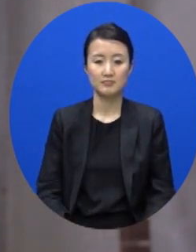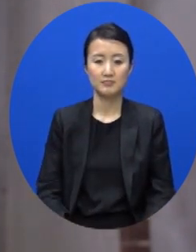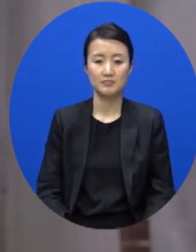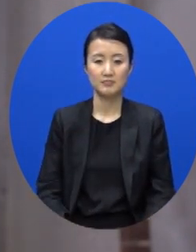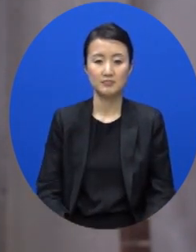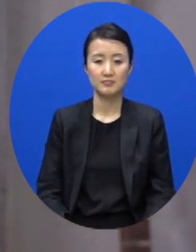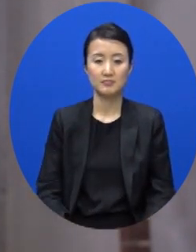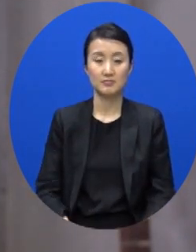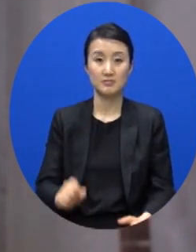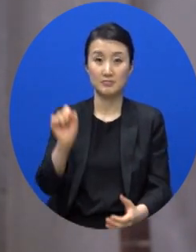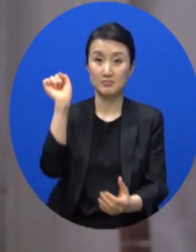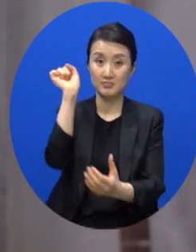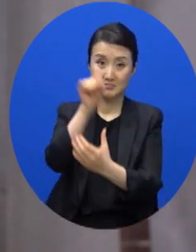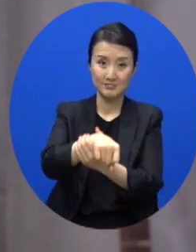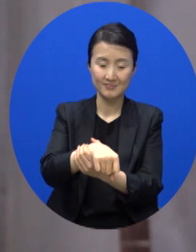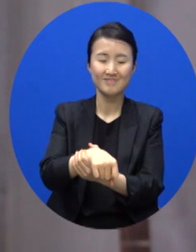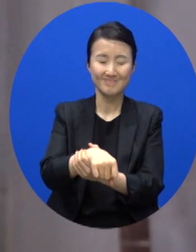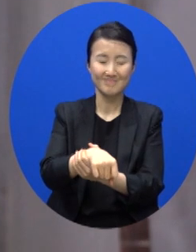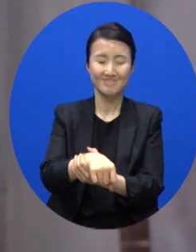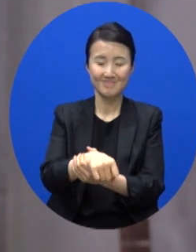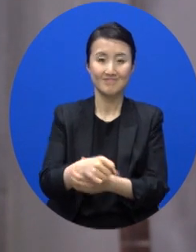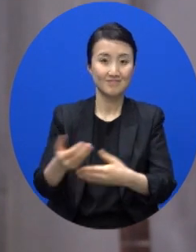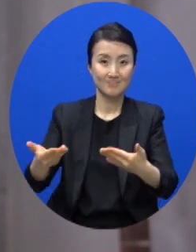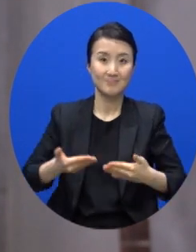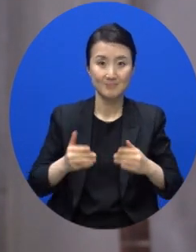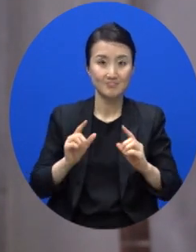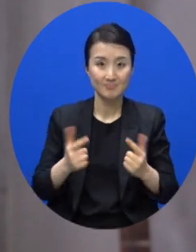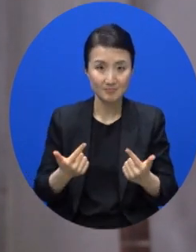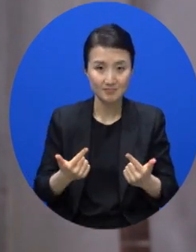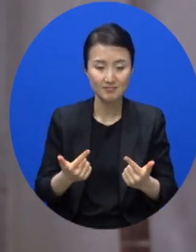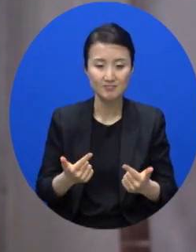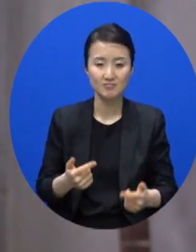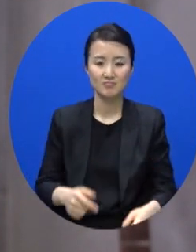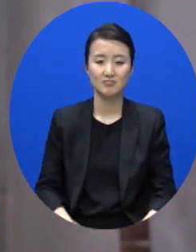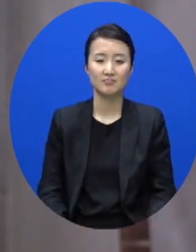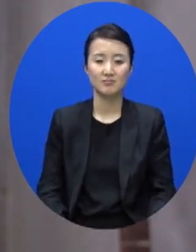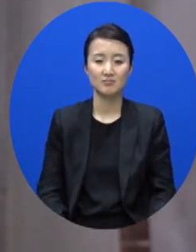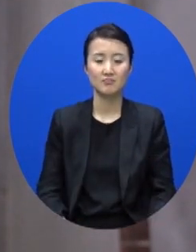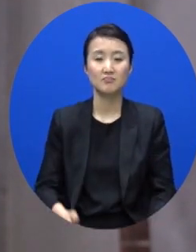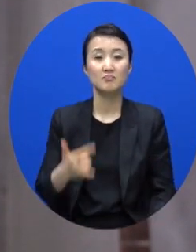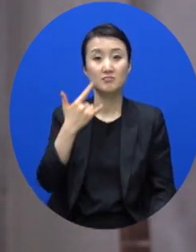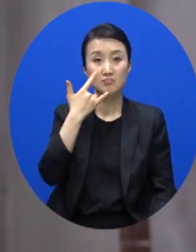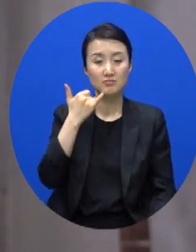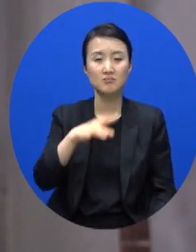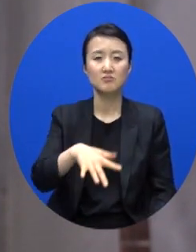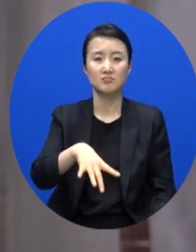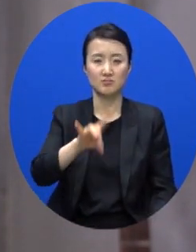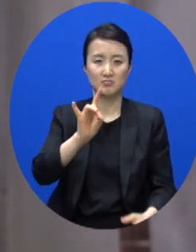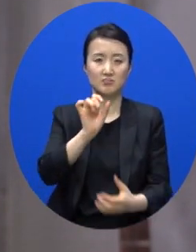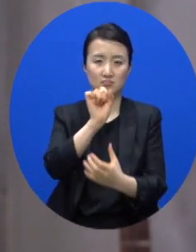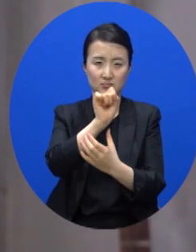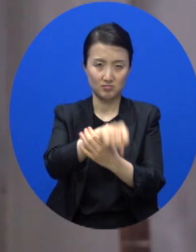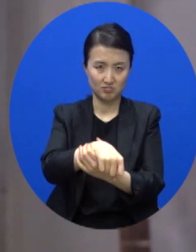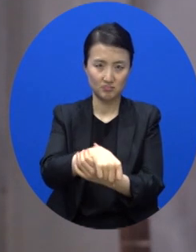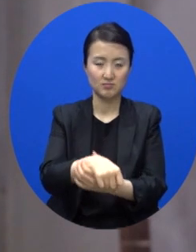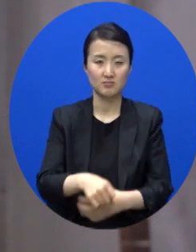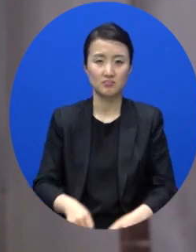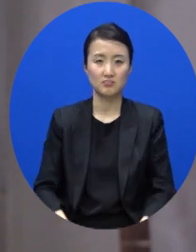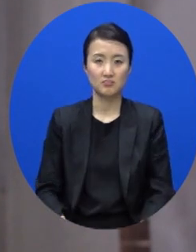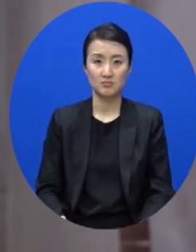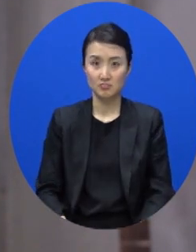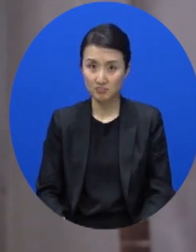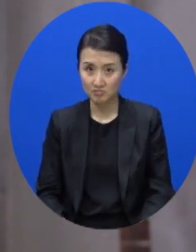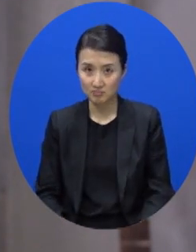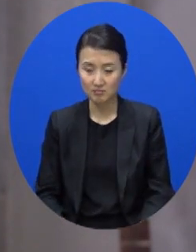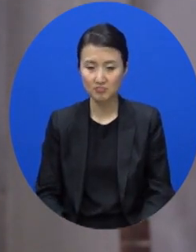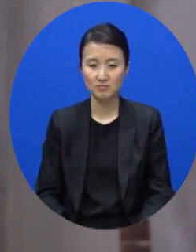흔쾌히 승낙을 하시는 게 아니고 부모님 허락을 맡아와라. 제가 그